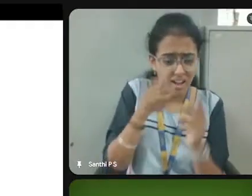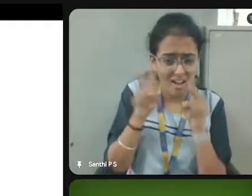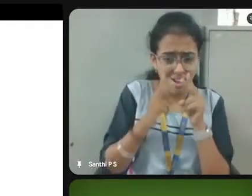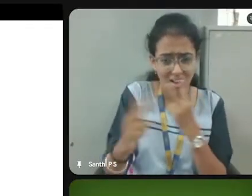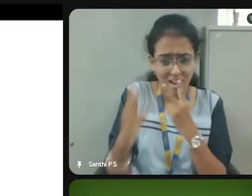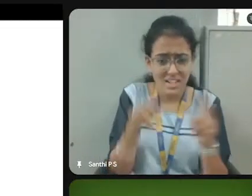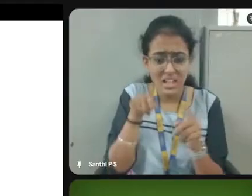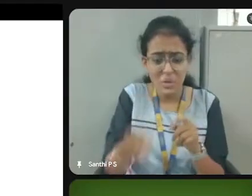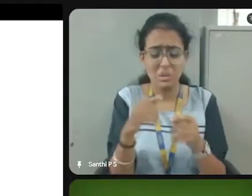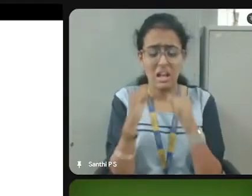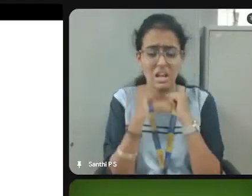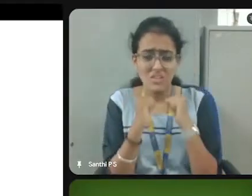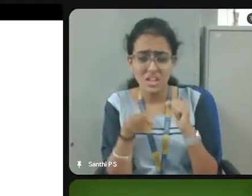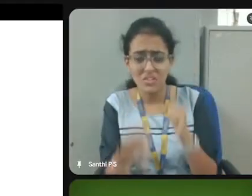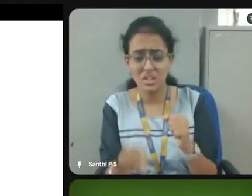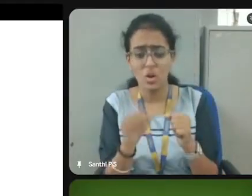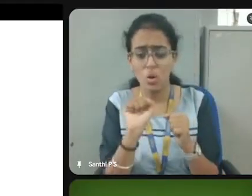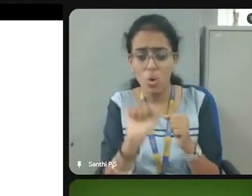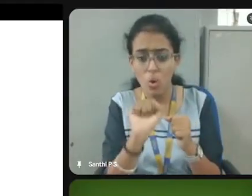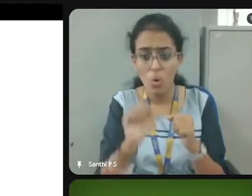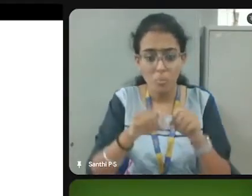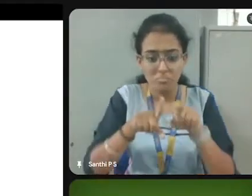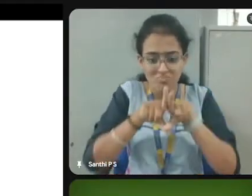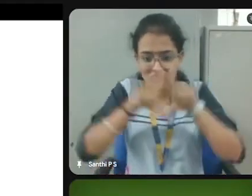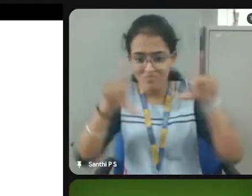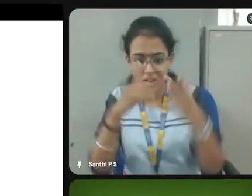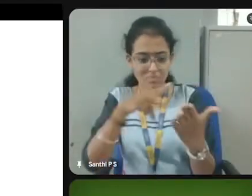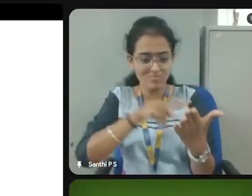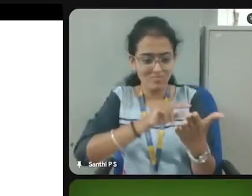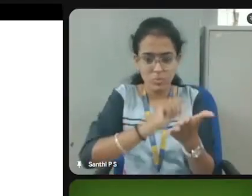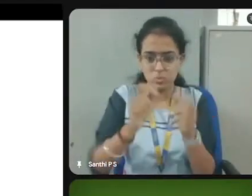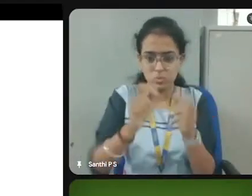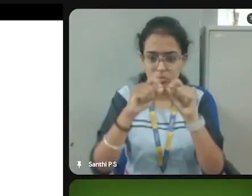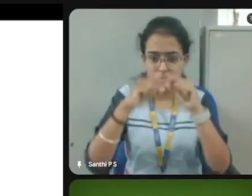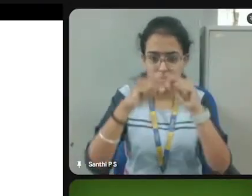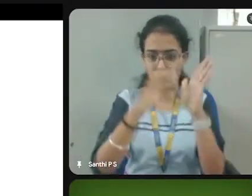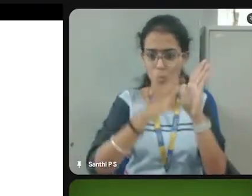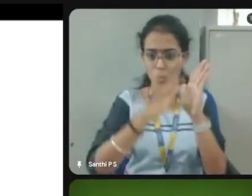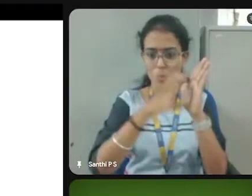അങ്ങനെയുള്ള കുട്ടികളെ നോട്ട് ചെയ്തുകൊണ്ട് അവർക്ക് ലാർജ് പ്രിന്റ് ബുക്കുകൾ ആവശ്യമെങ്കിൽ നമ്മൾ കൊടുക്കുന്നതാണ്.